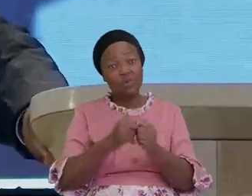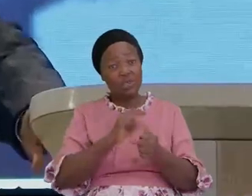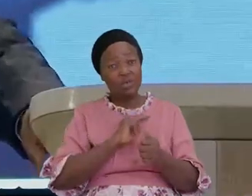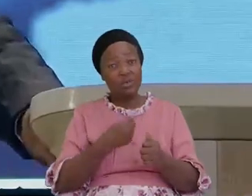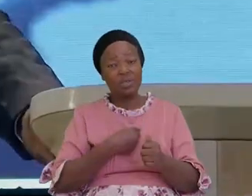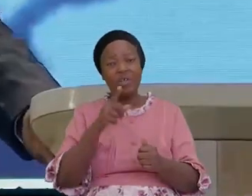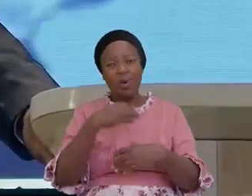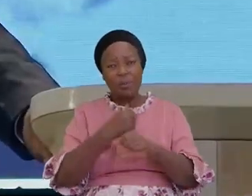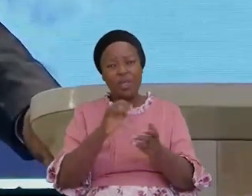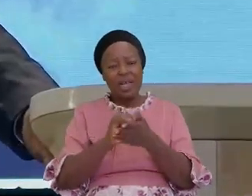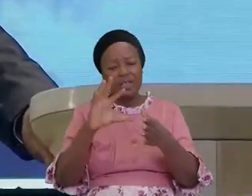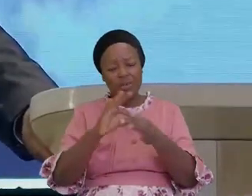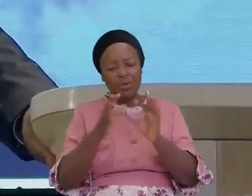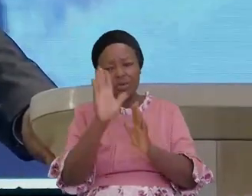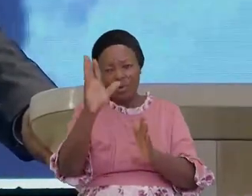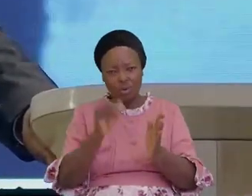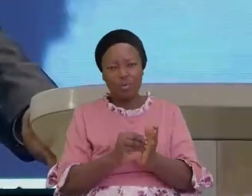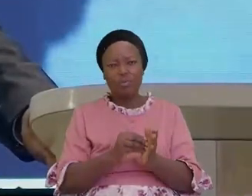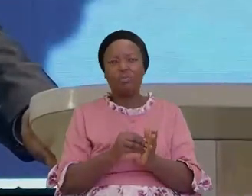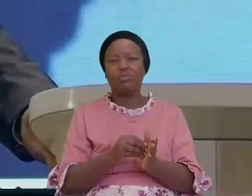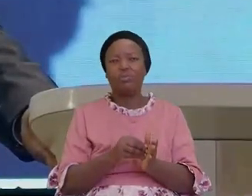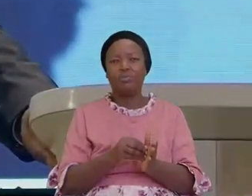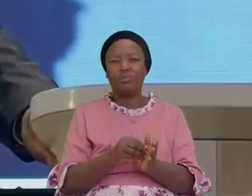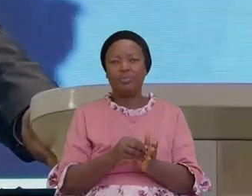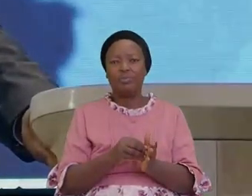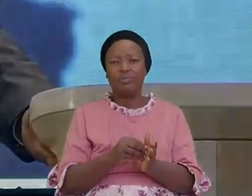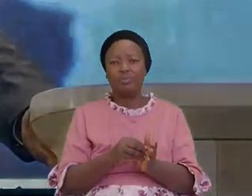Et que l'histoire soit pour toi.